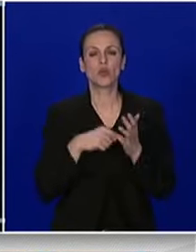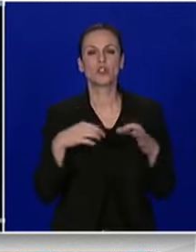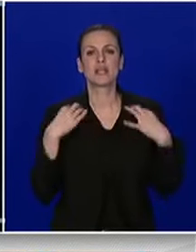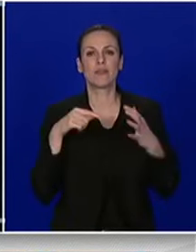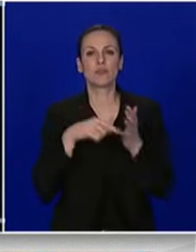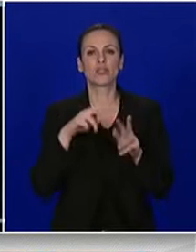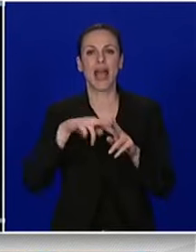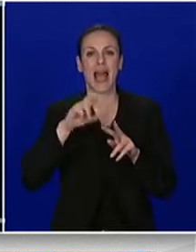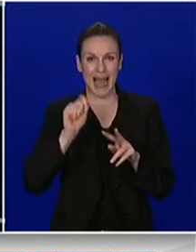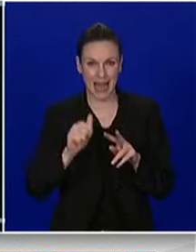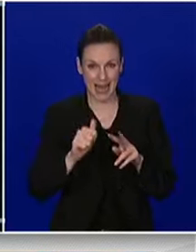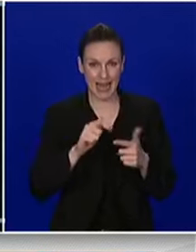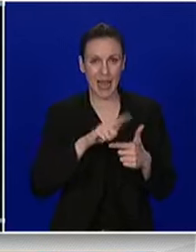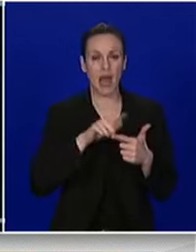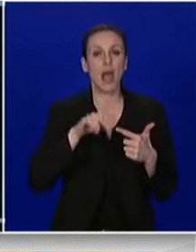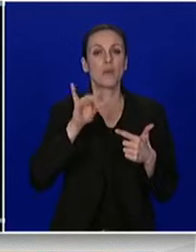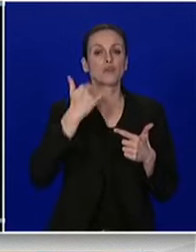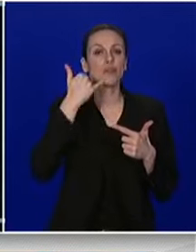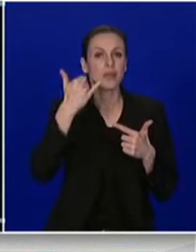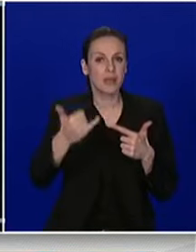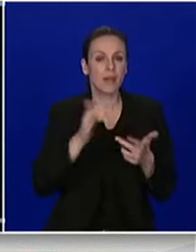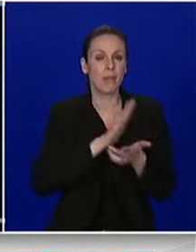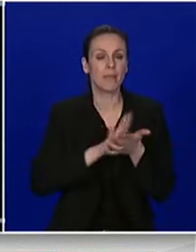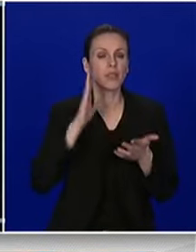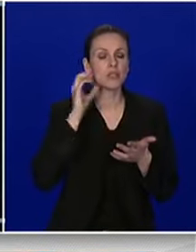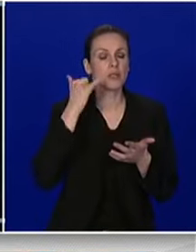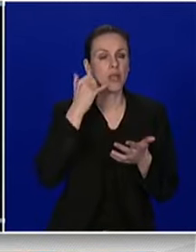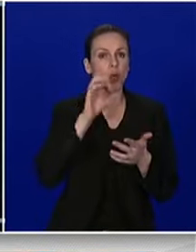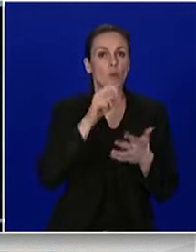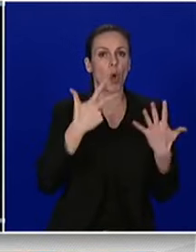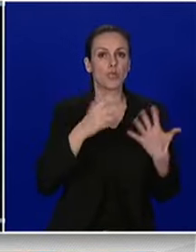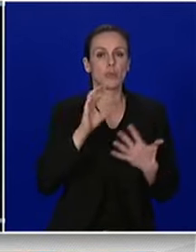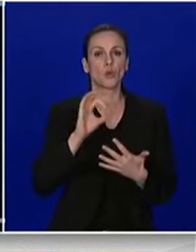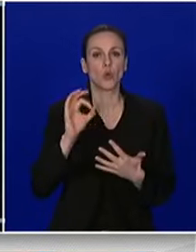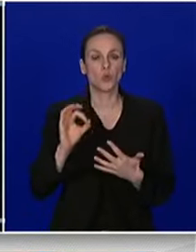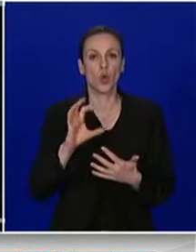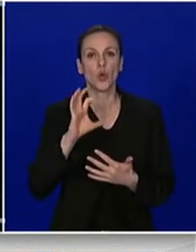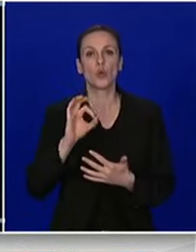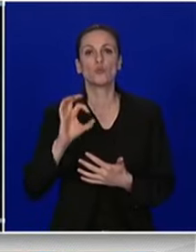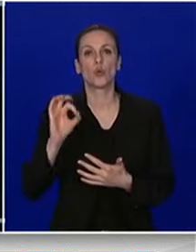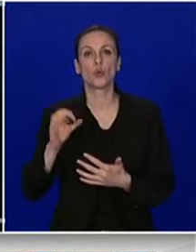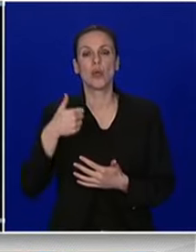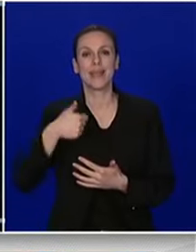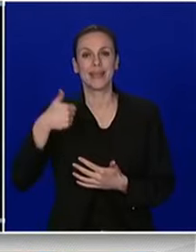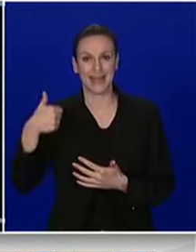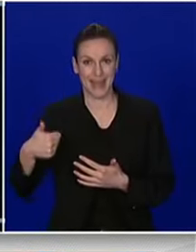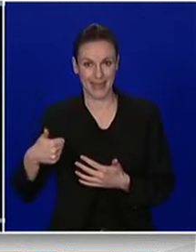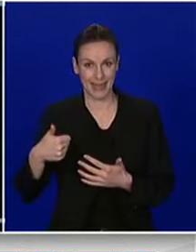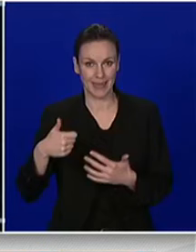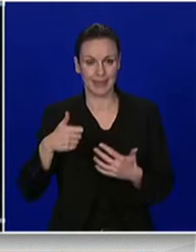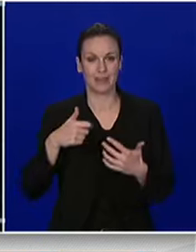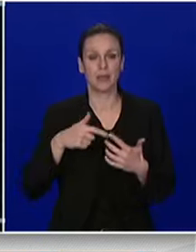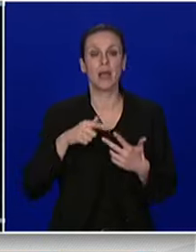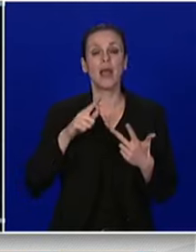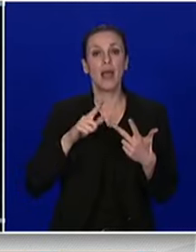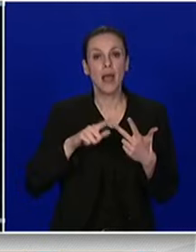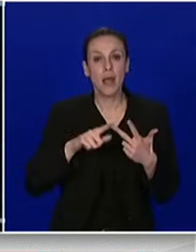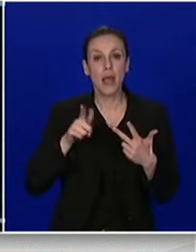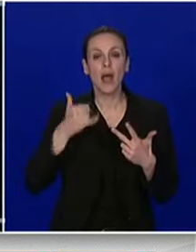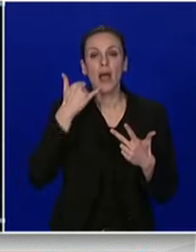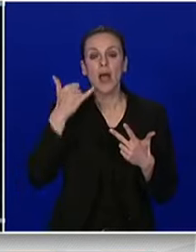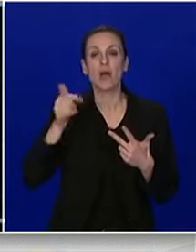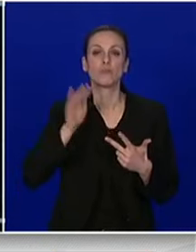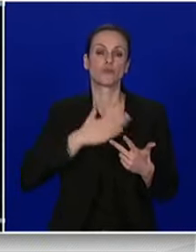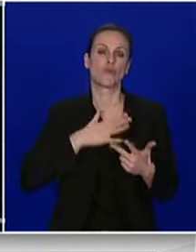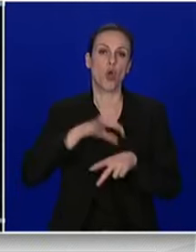cjepise.zdravlje.hr, zatim pozivom na besplatni broj 0800 0011, zatim pozivom